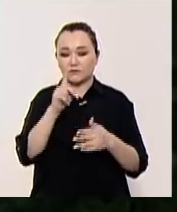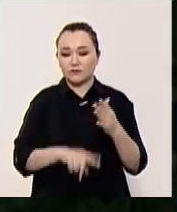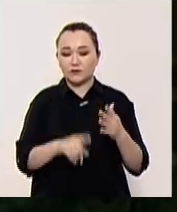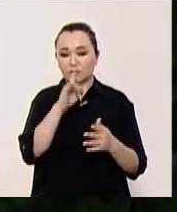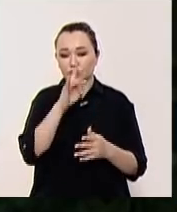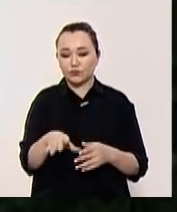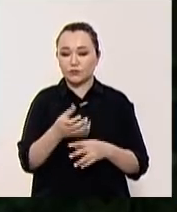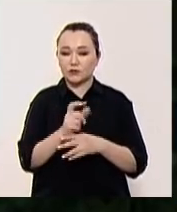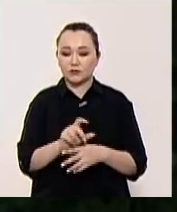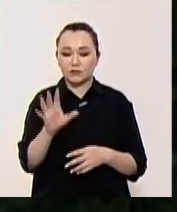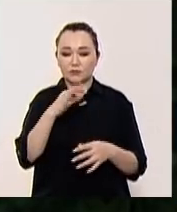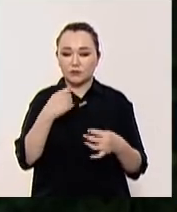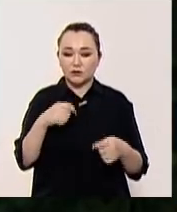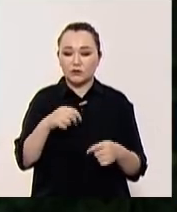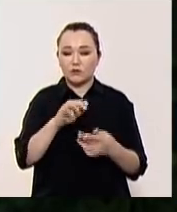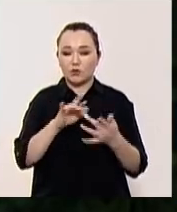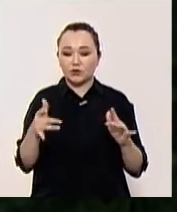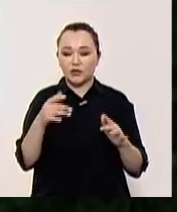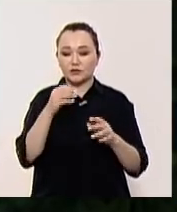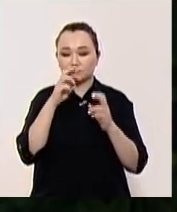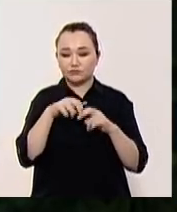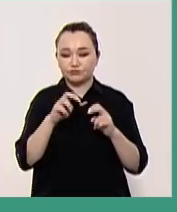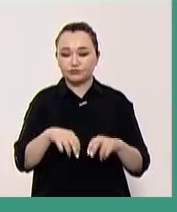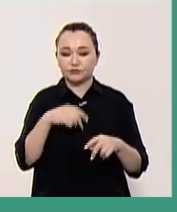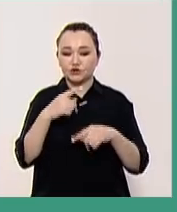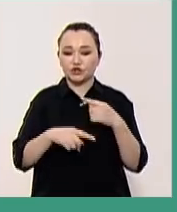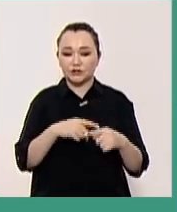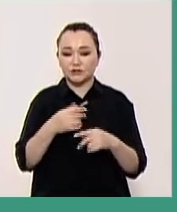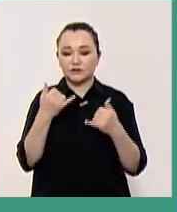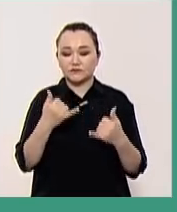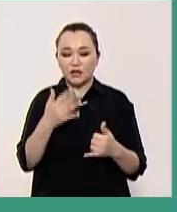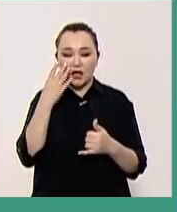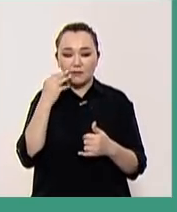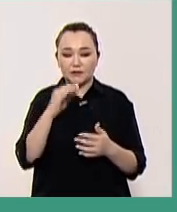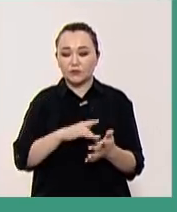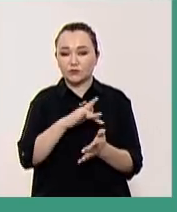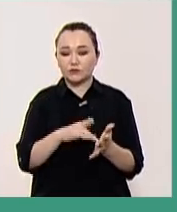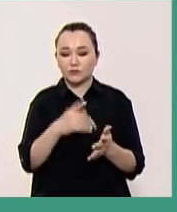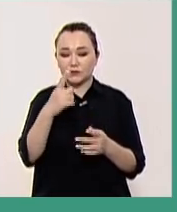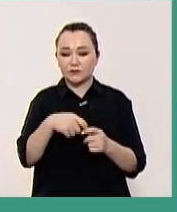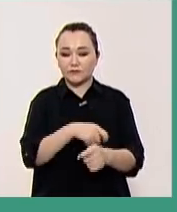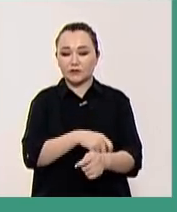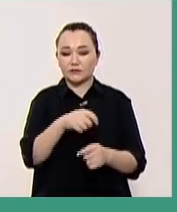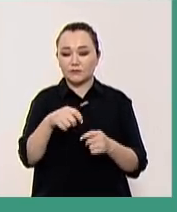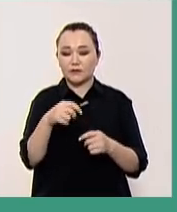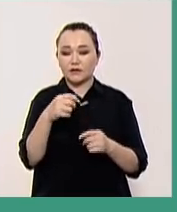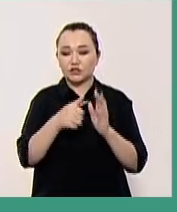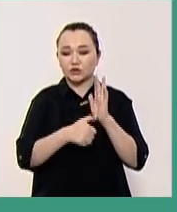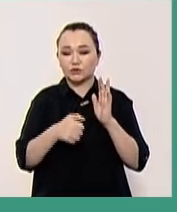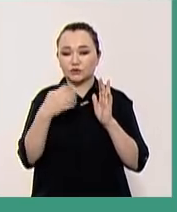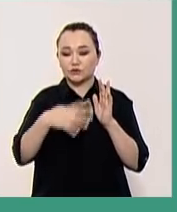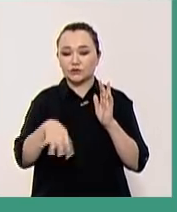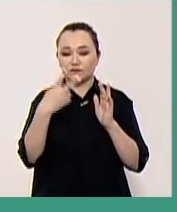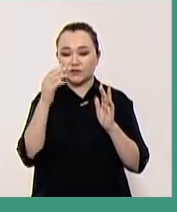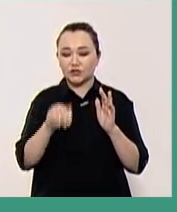Елдегі жылжымайтын мүлік сататын портал сарапшыларының зерттеуі бойынша, қазір Алматыда үйдің 1 шаршы метрі 642 000 теңге